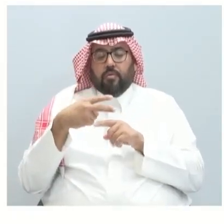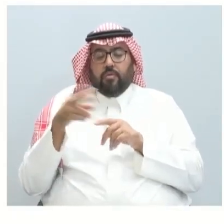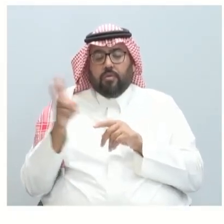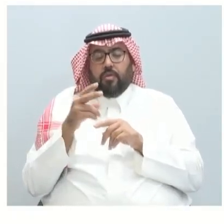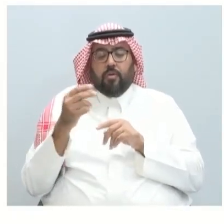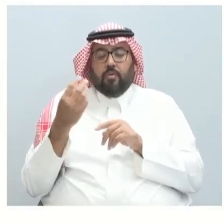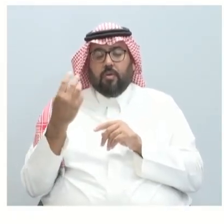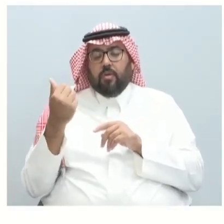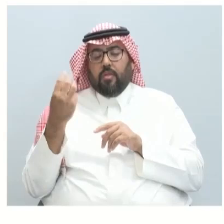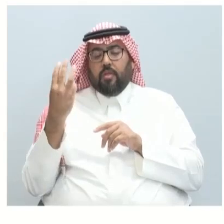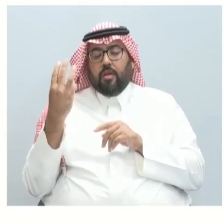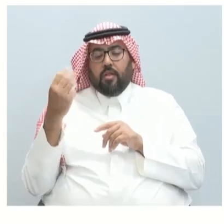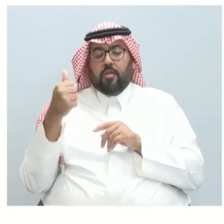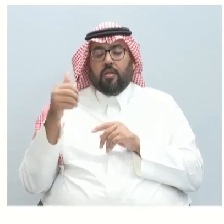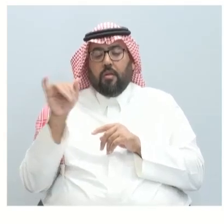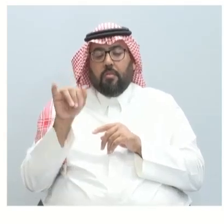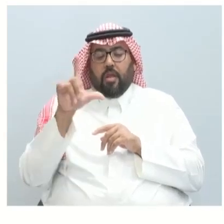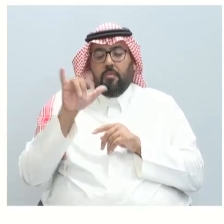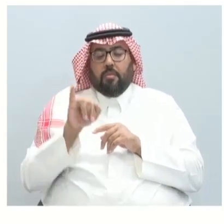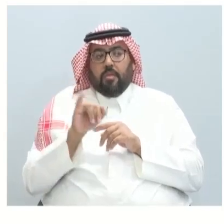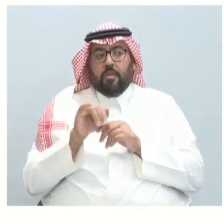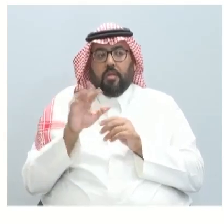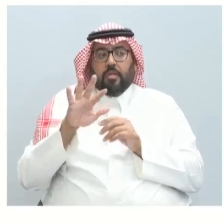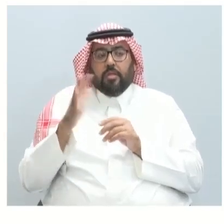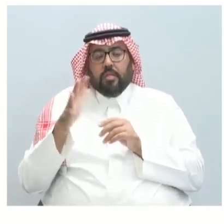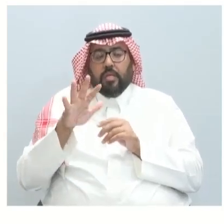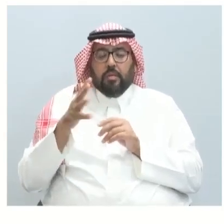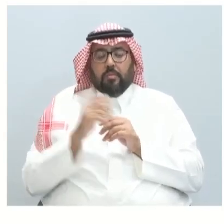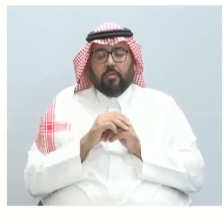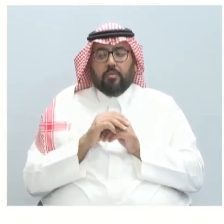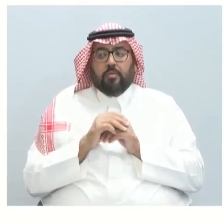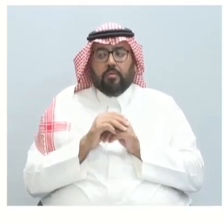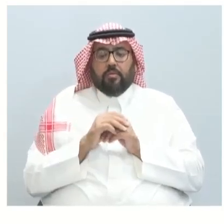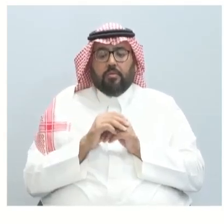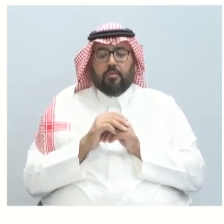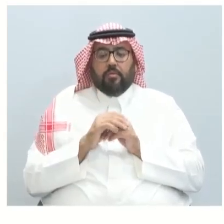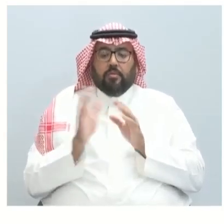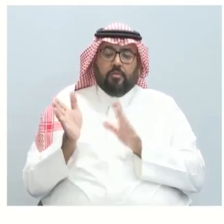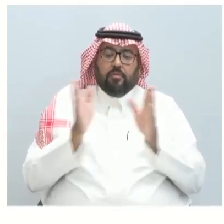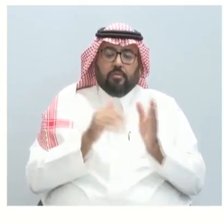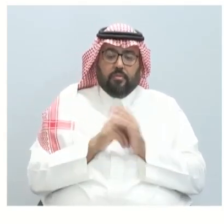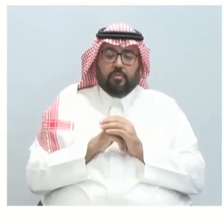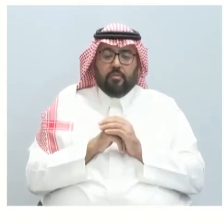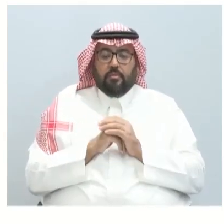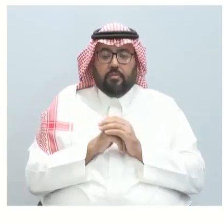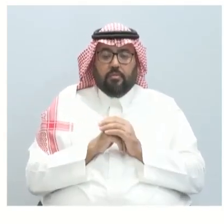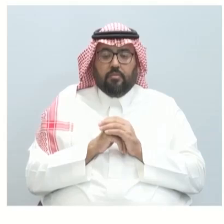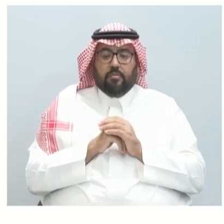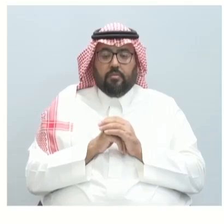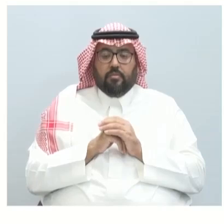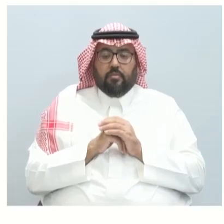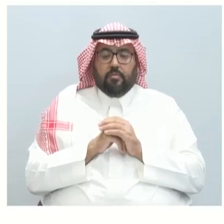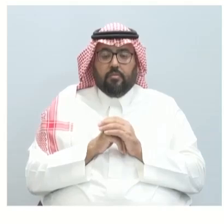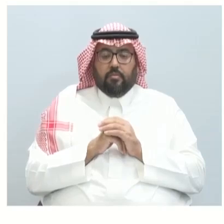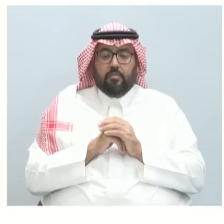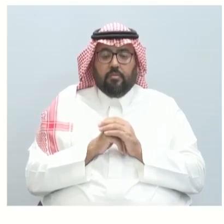ثلاثه وستون ملي مترا تقريبا بارك الله فيكم اذا بهذا الشكل عجبنا على هذه الاسئله لدينا هذا